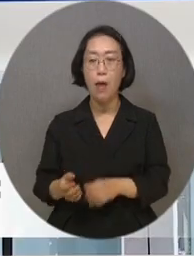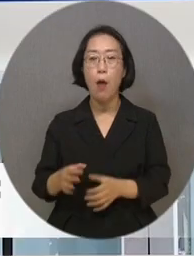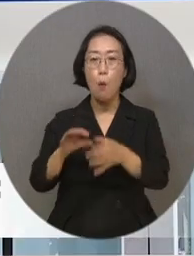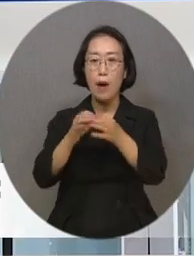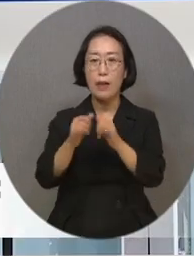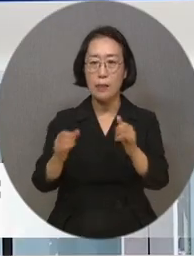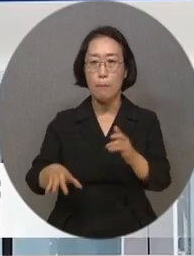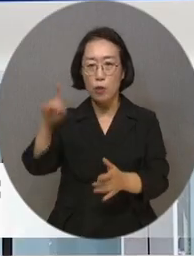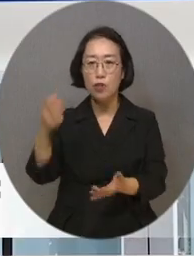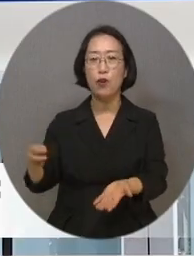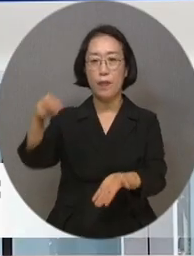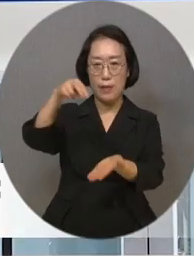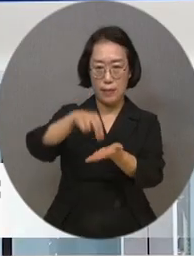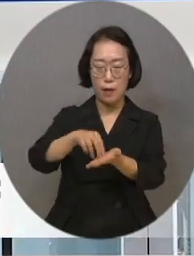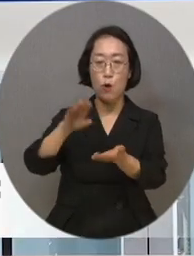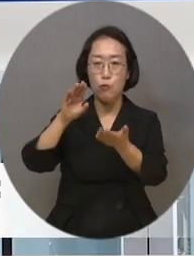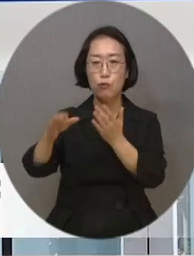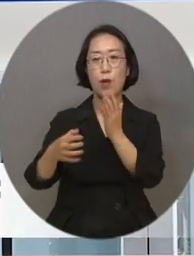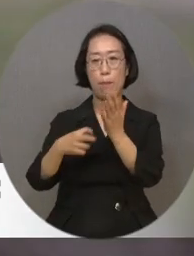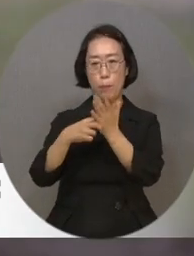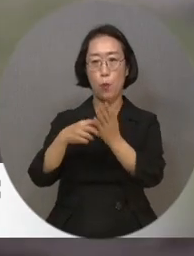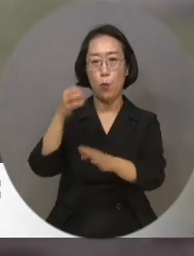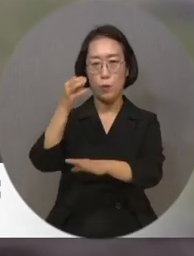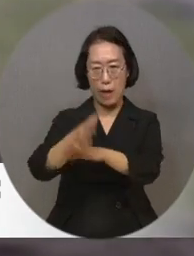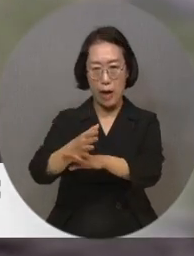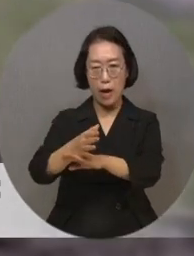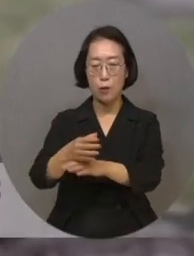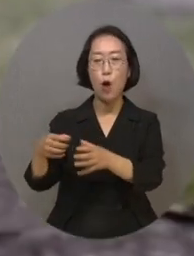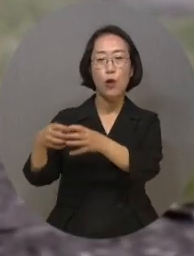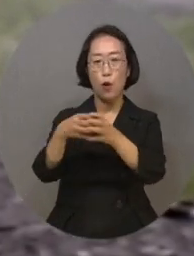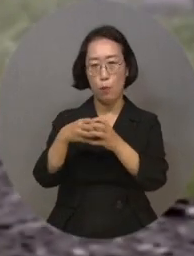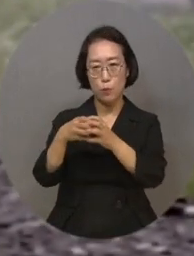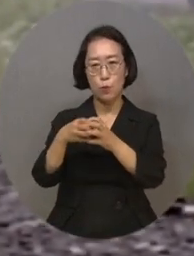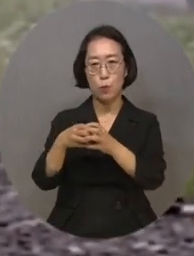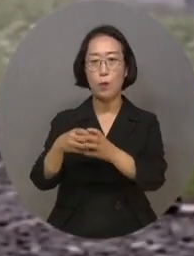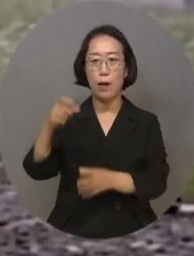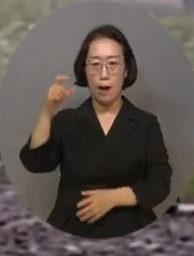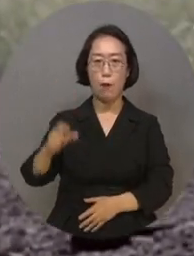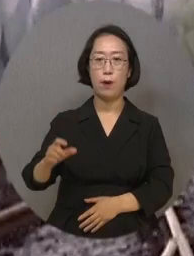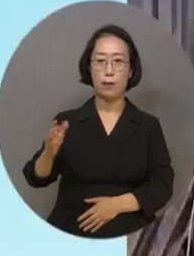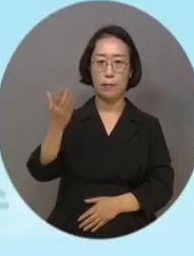탑승하고 승차권을 발권할 수 있게 되는 등 협조가 강화됩니다.